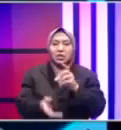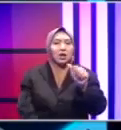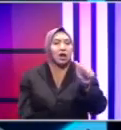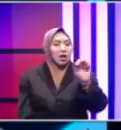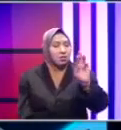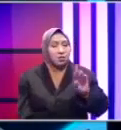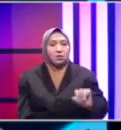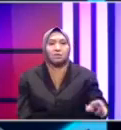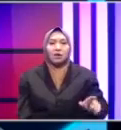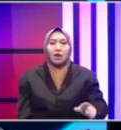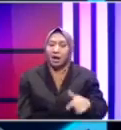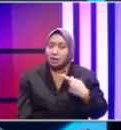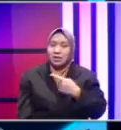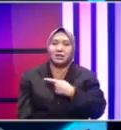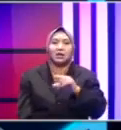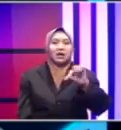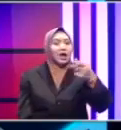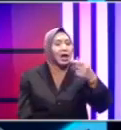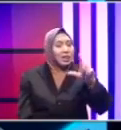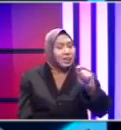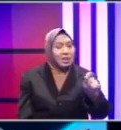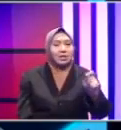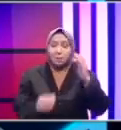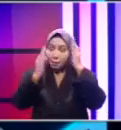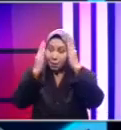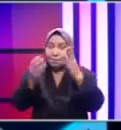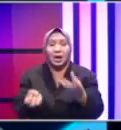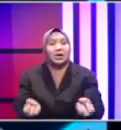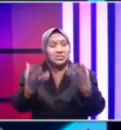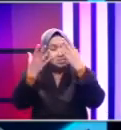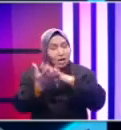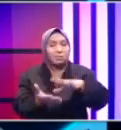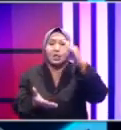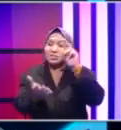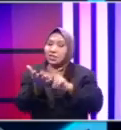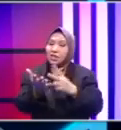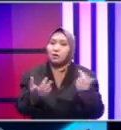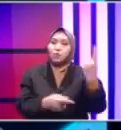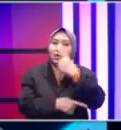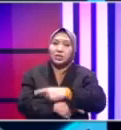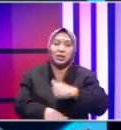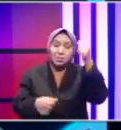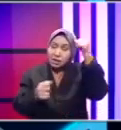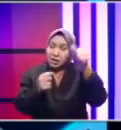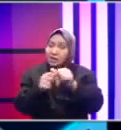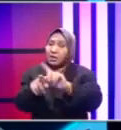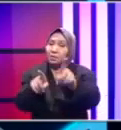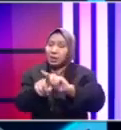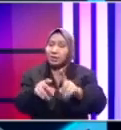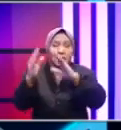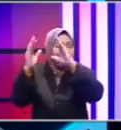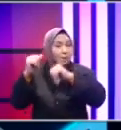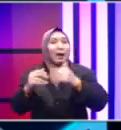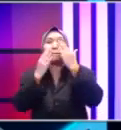Arif gali-gali itu masih banyak belajar ini ada buang ini ada peringatan sebagainya mudah-mudahan eh